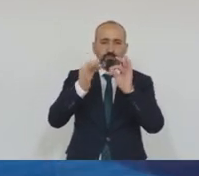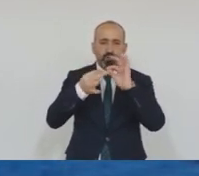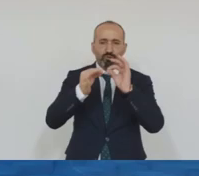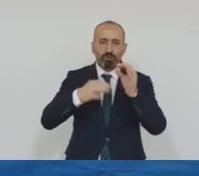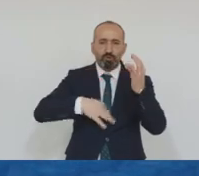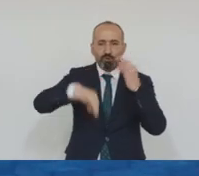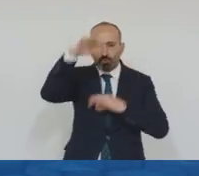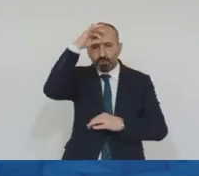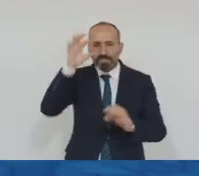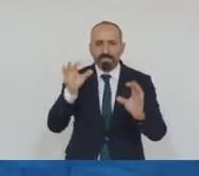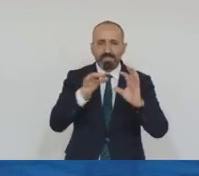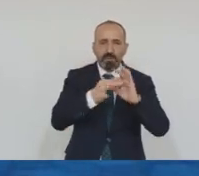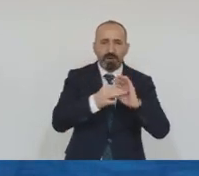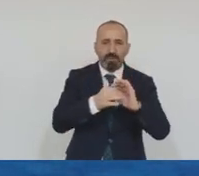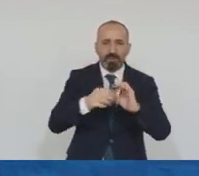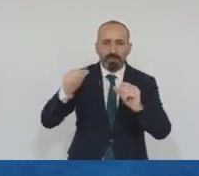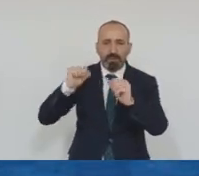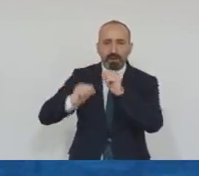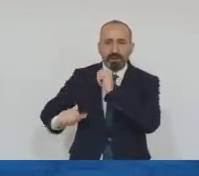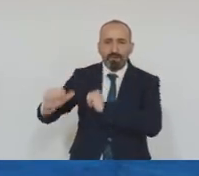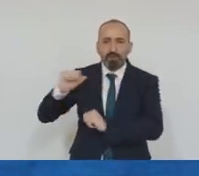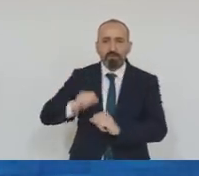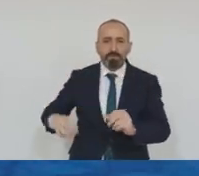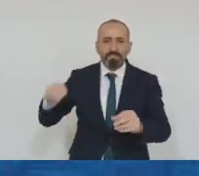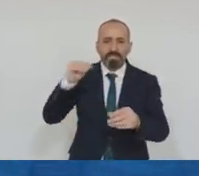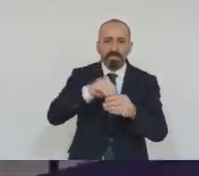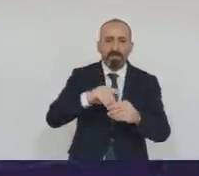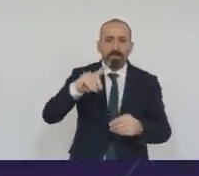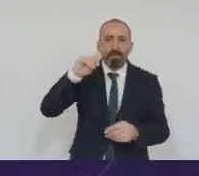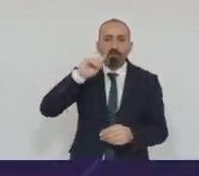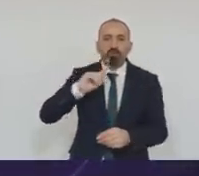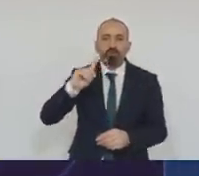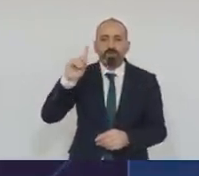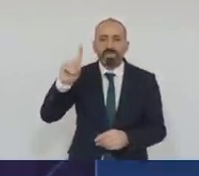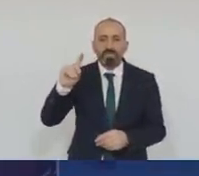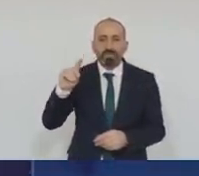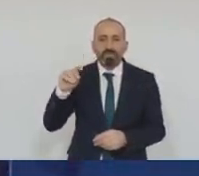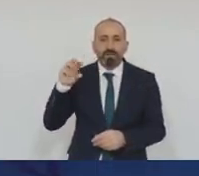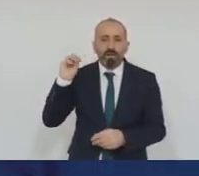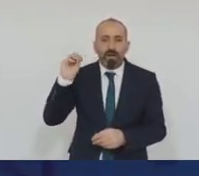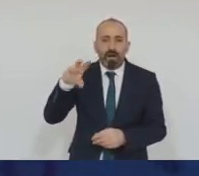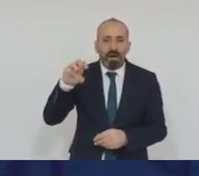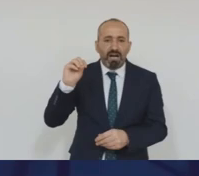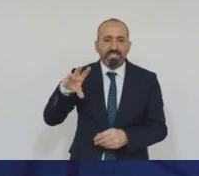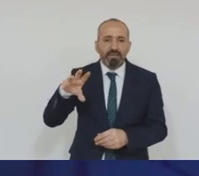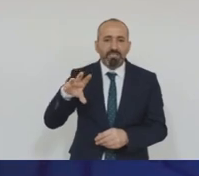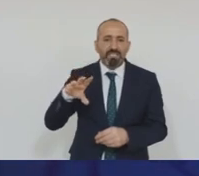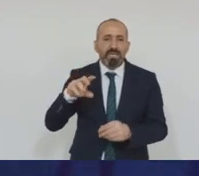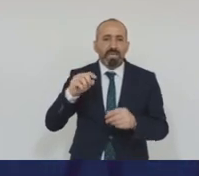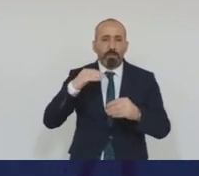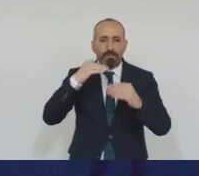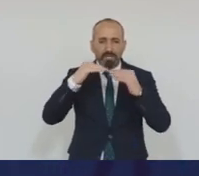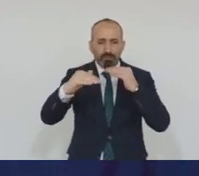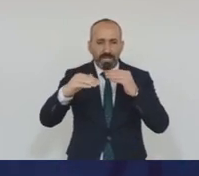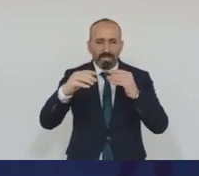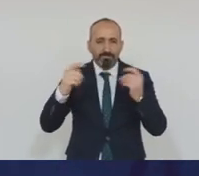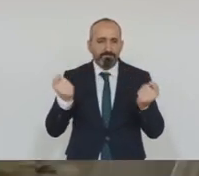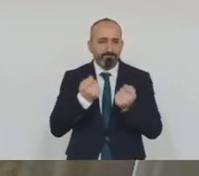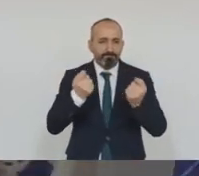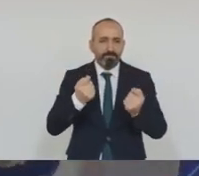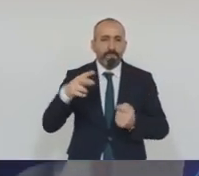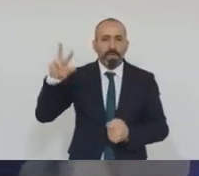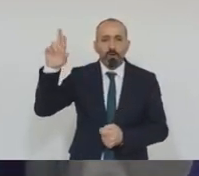Yozgat Bozok Üniversitesi'ne bağlanan fakültemizde 101 akademik